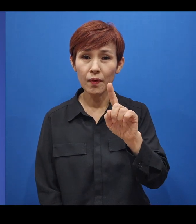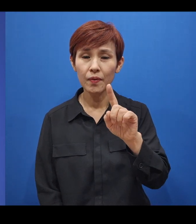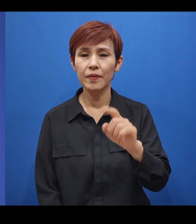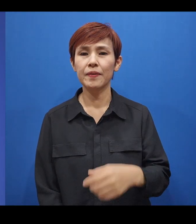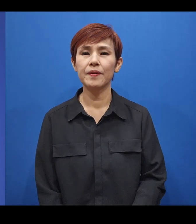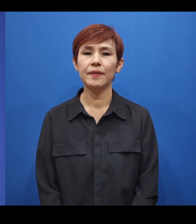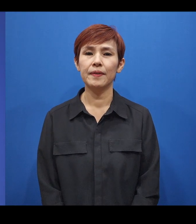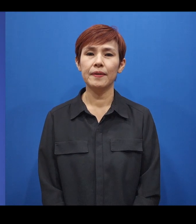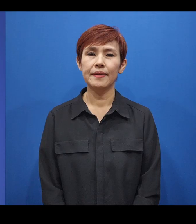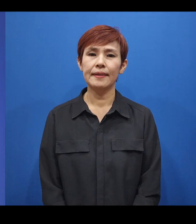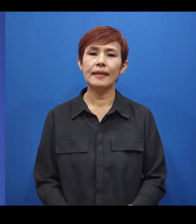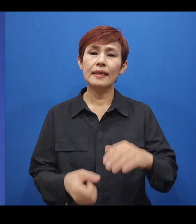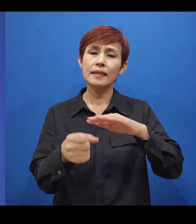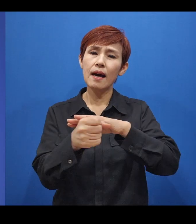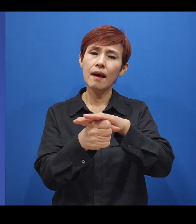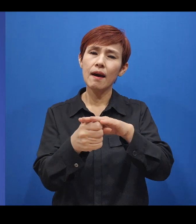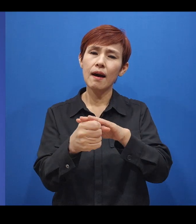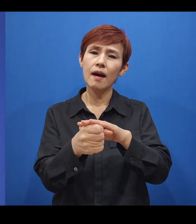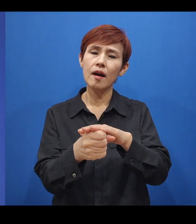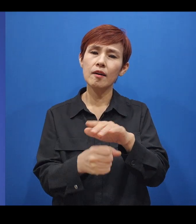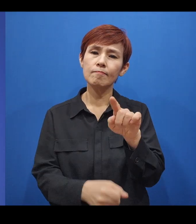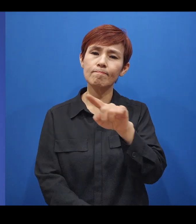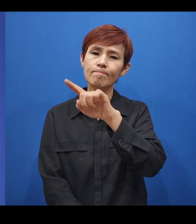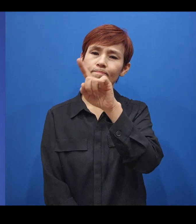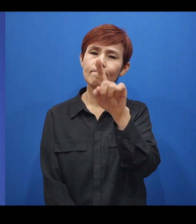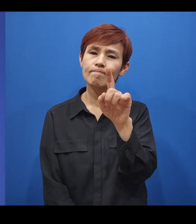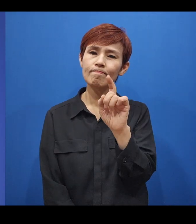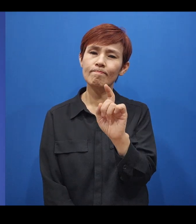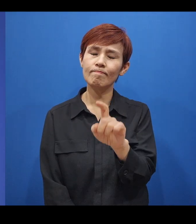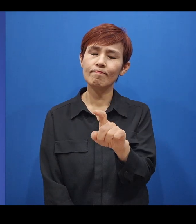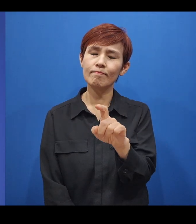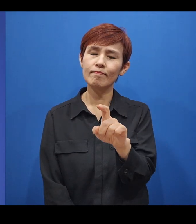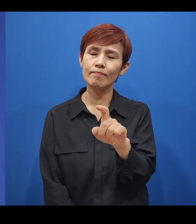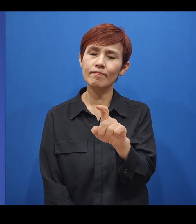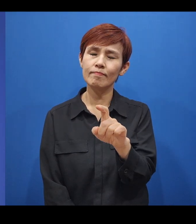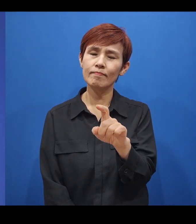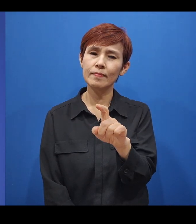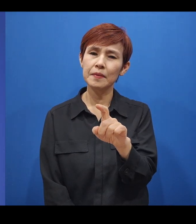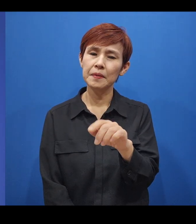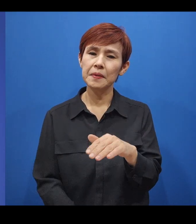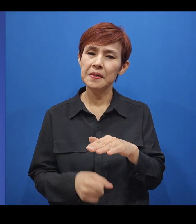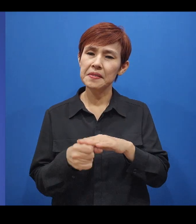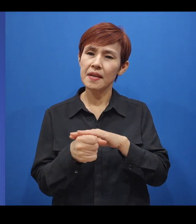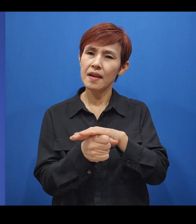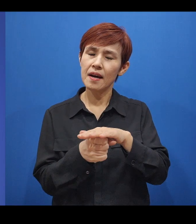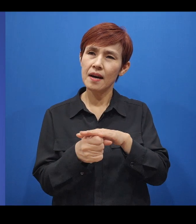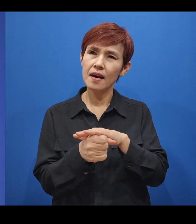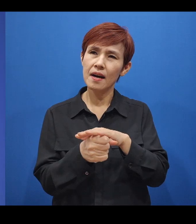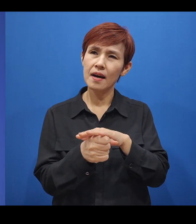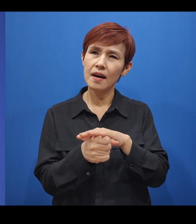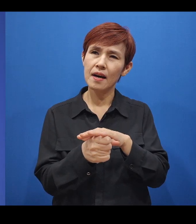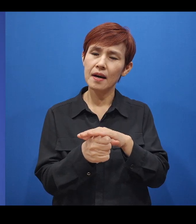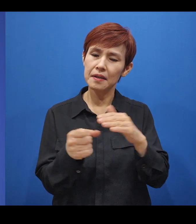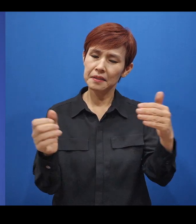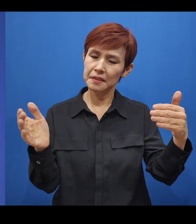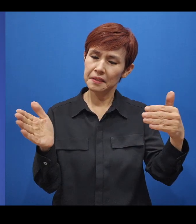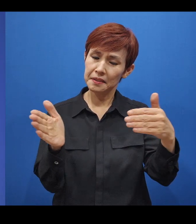되죠. 사랑은 뭔가? 우리 사랑의 유효 기간은 얼마나